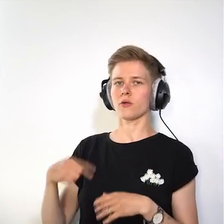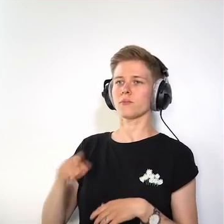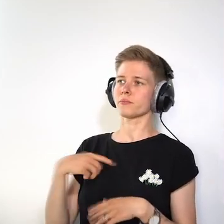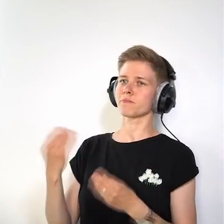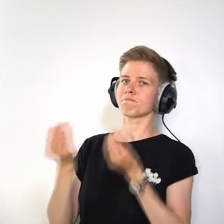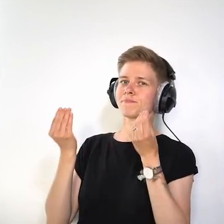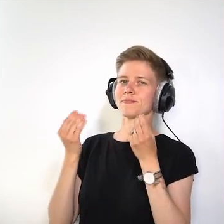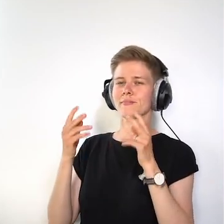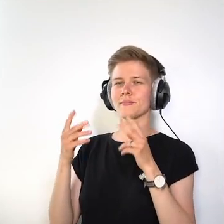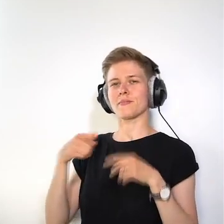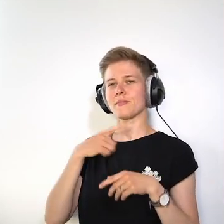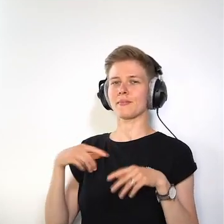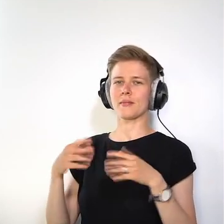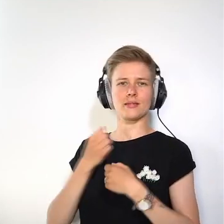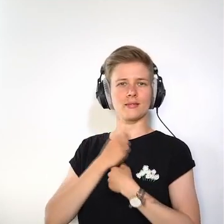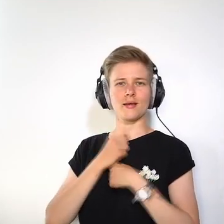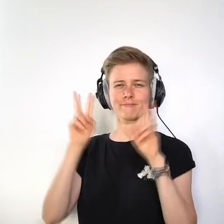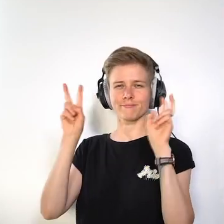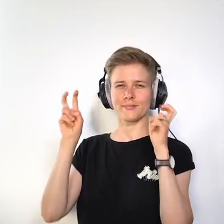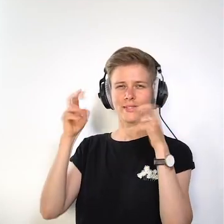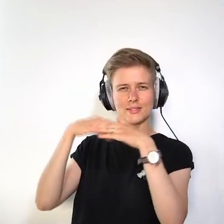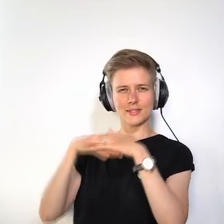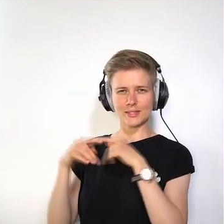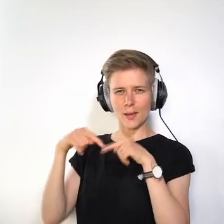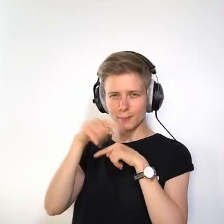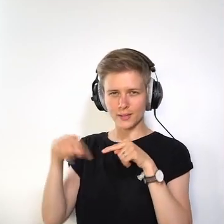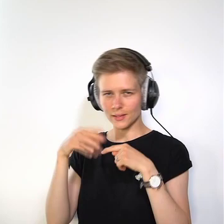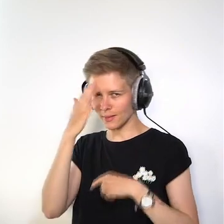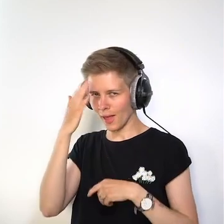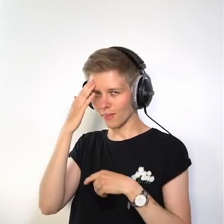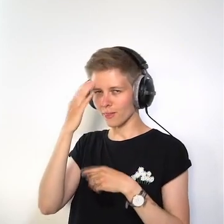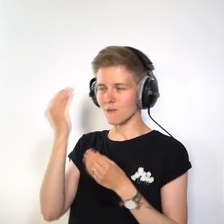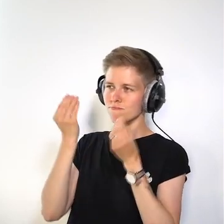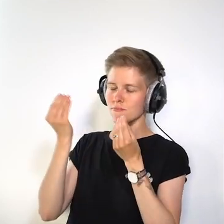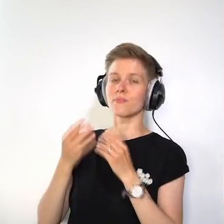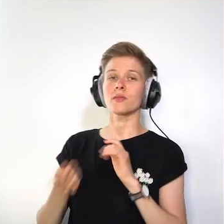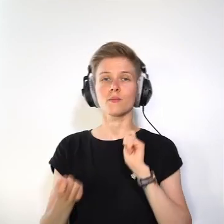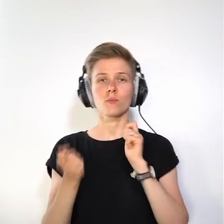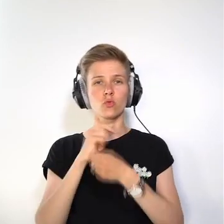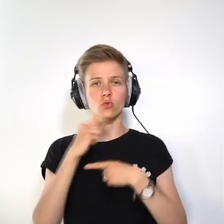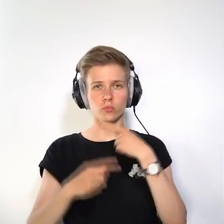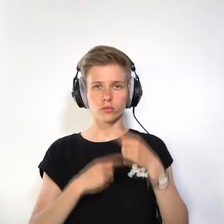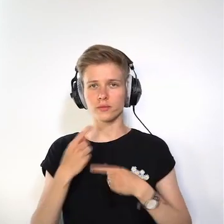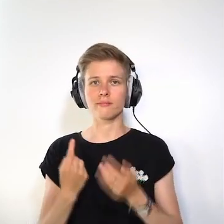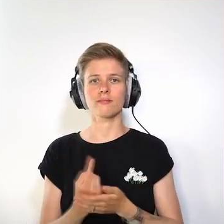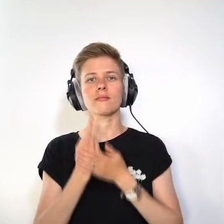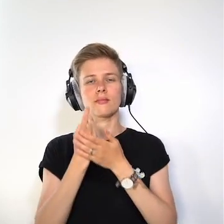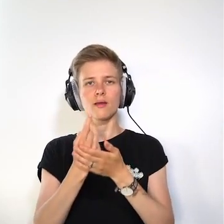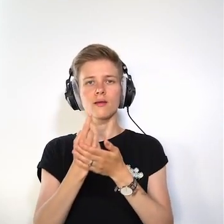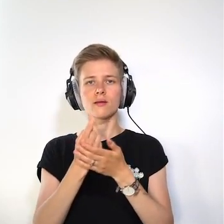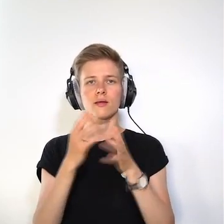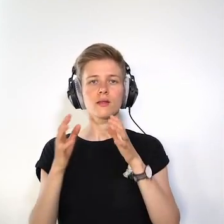sanottu sisäpiirin tietoa. Eli tällaiselle muutosprosessille hirveän tärkeää on ollut, että nimenomaan niin kuin